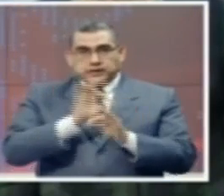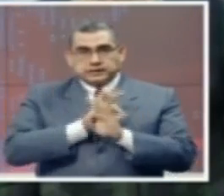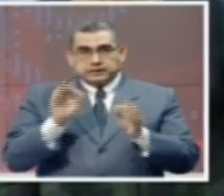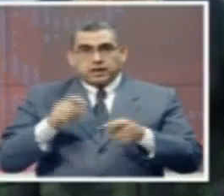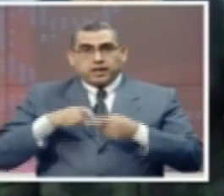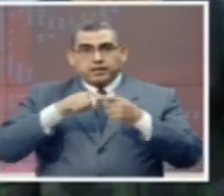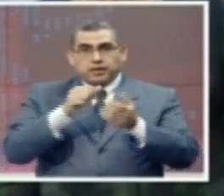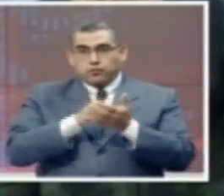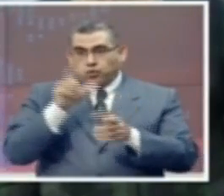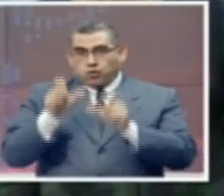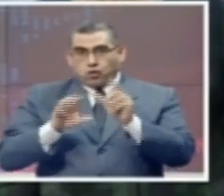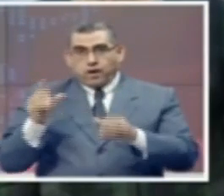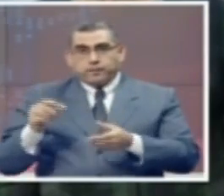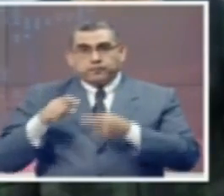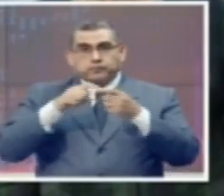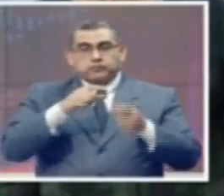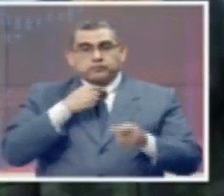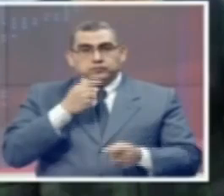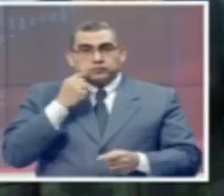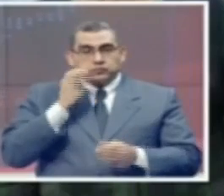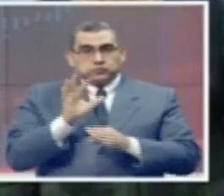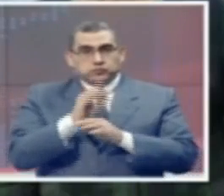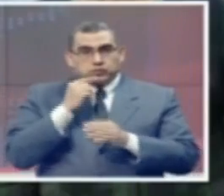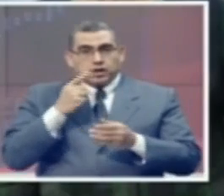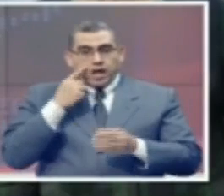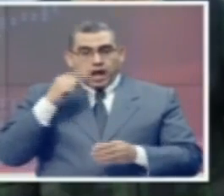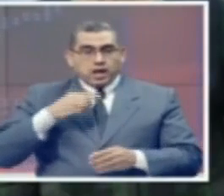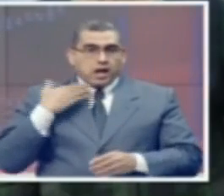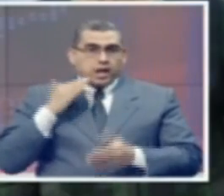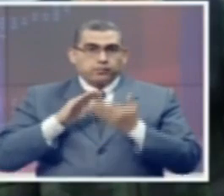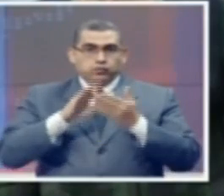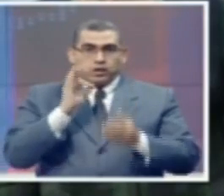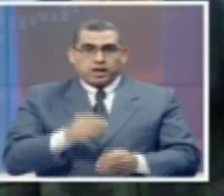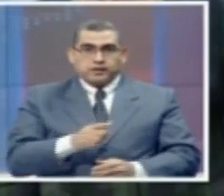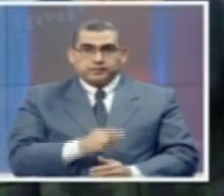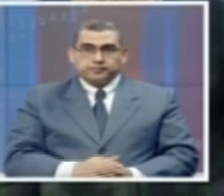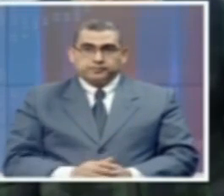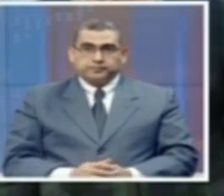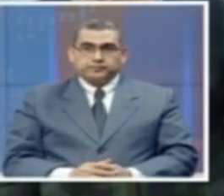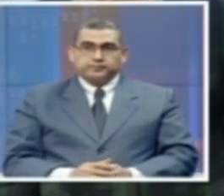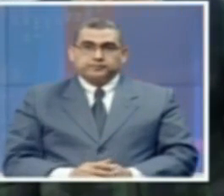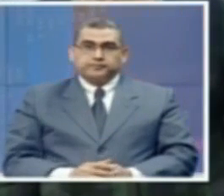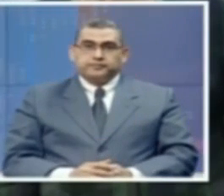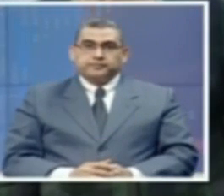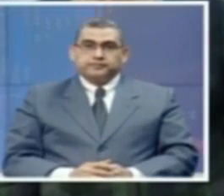ونقل سكانها لمساكن آدمية وتوفير حياة كريمة لهم.